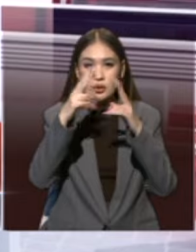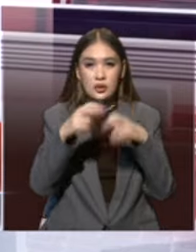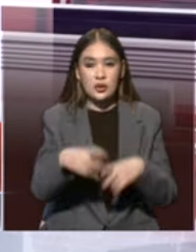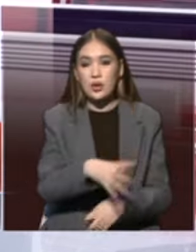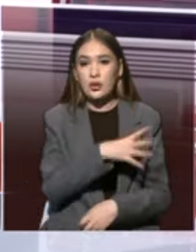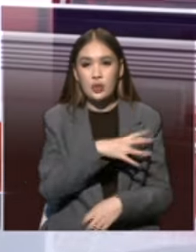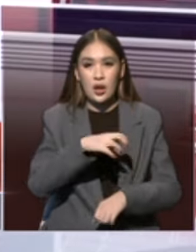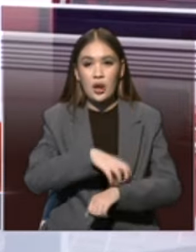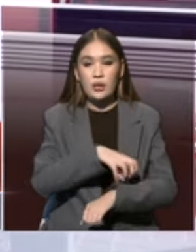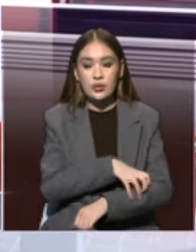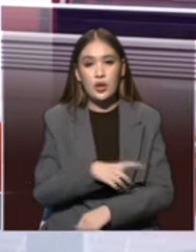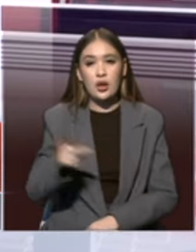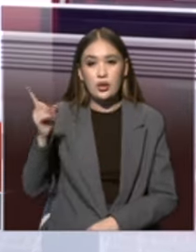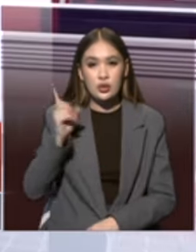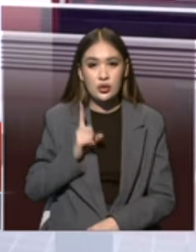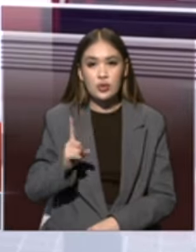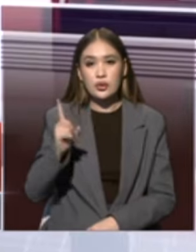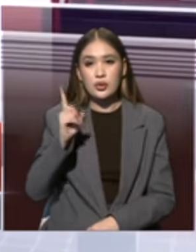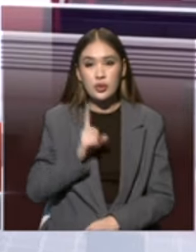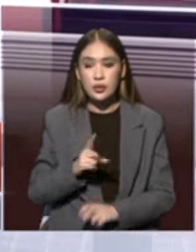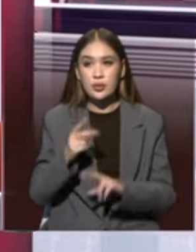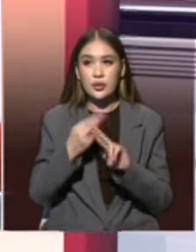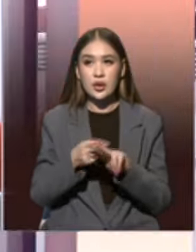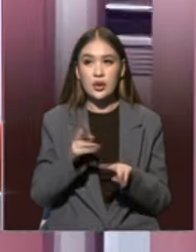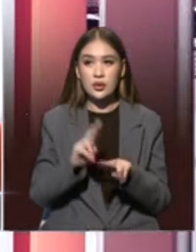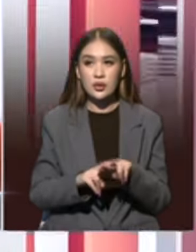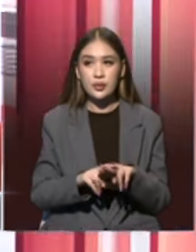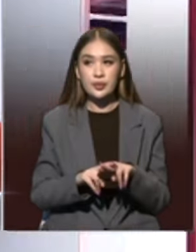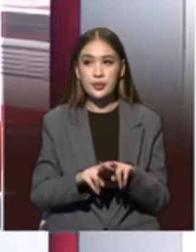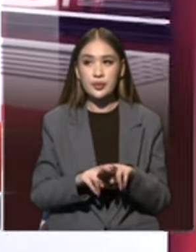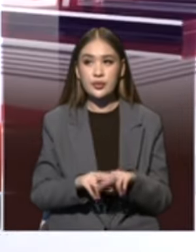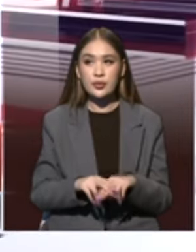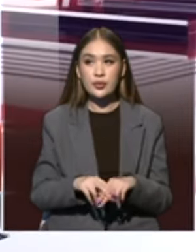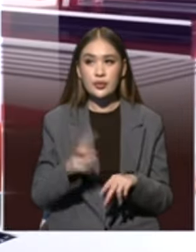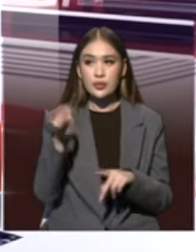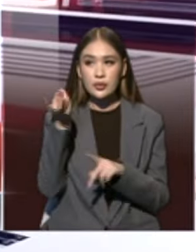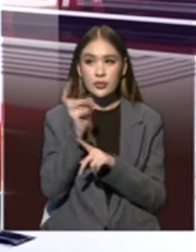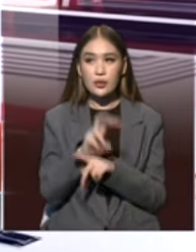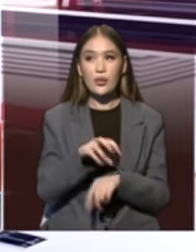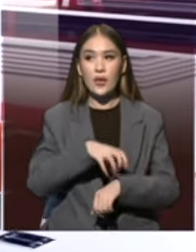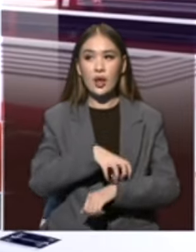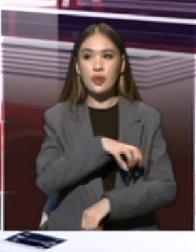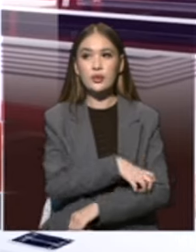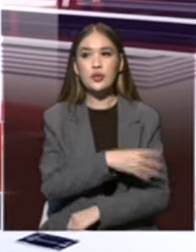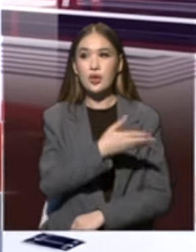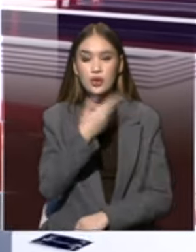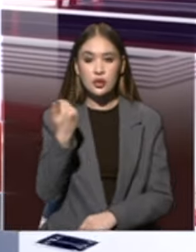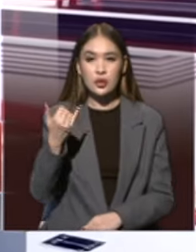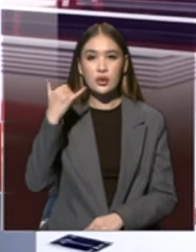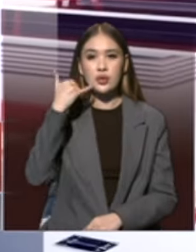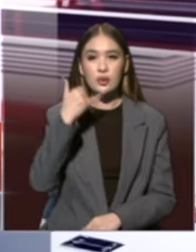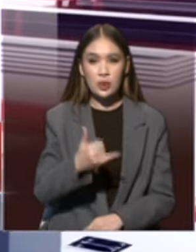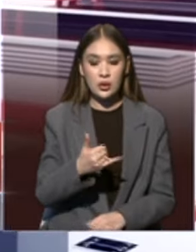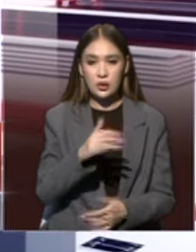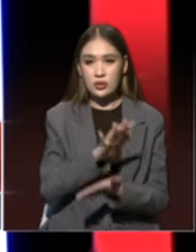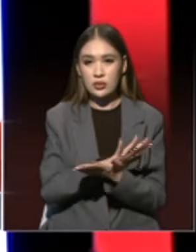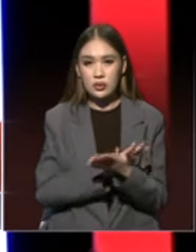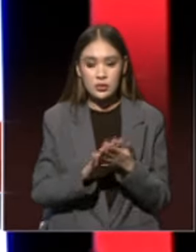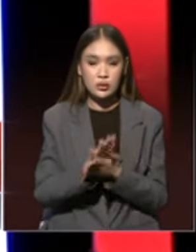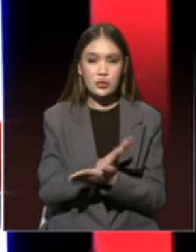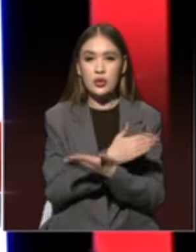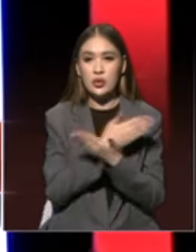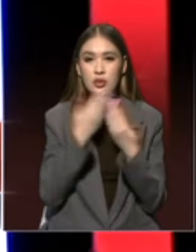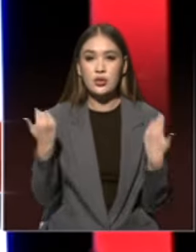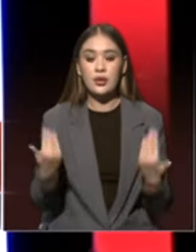комиссияны күтудеміз. Ертең бүгін мен осындай уақытқа дейін келеміз. Келіп жатқан комиссиясы жоқ. Звондайды деп ешкім звондап та жатқан